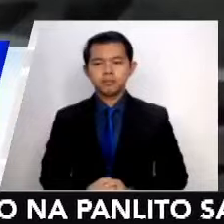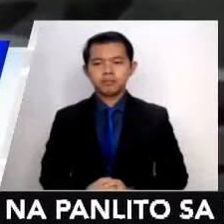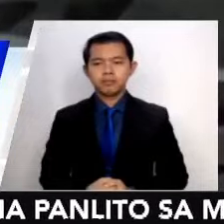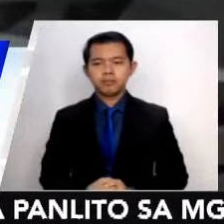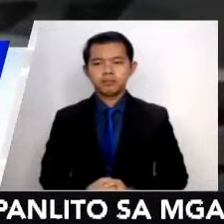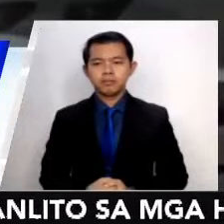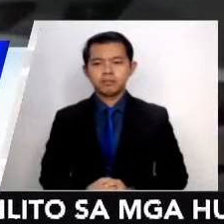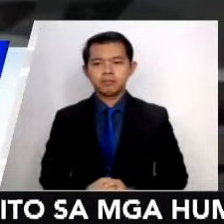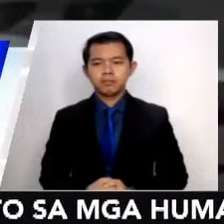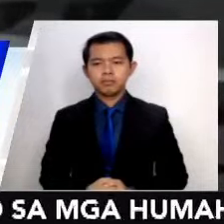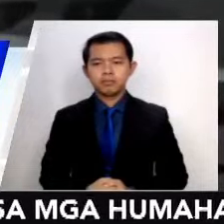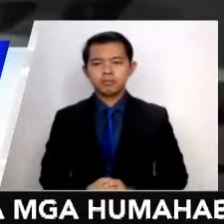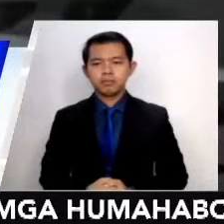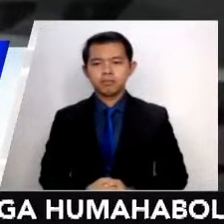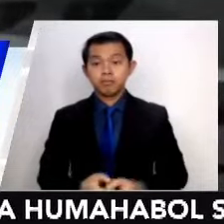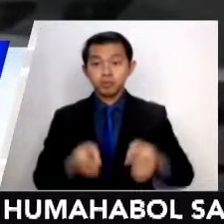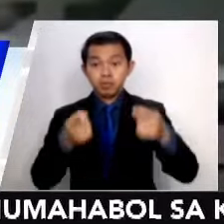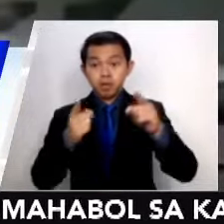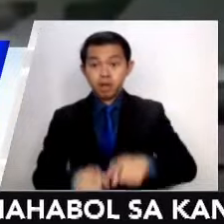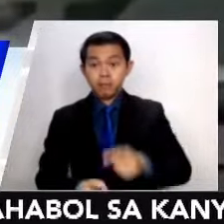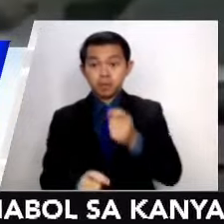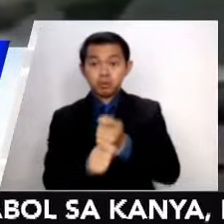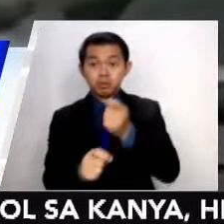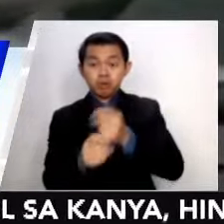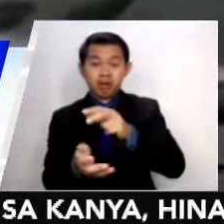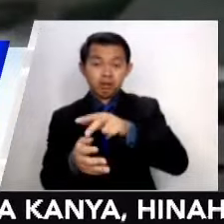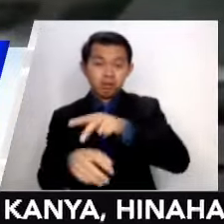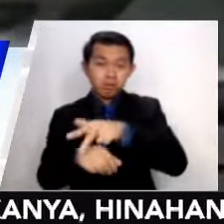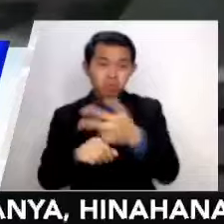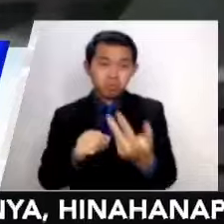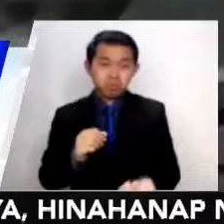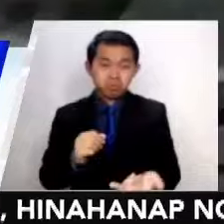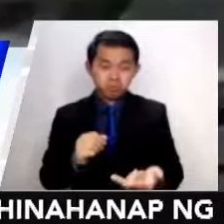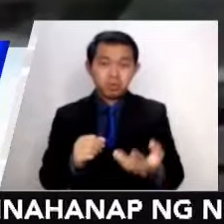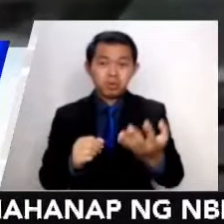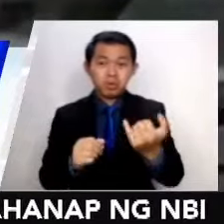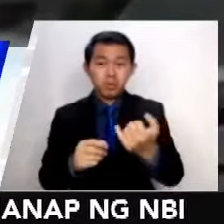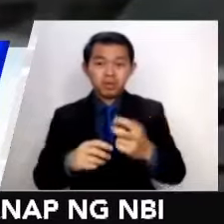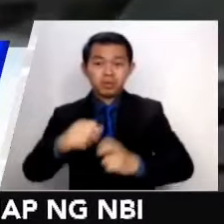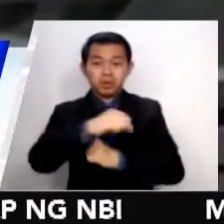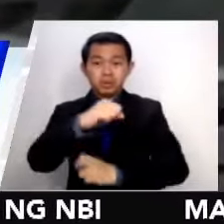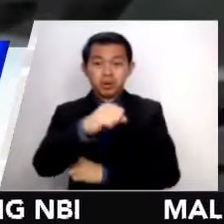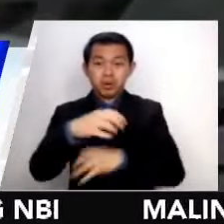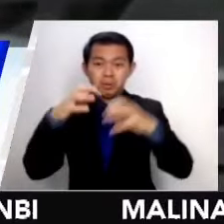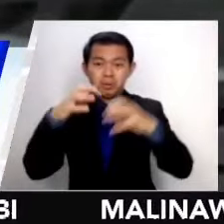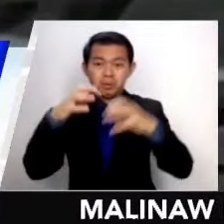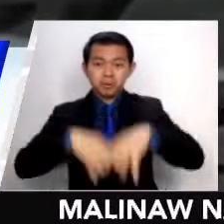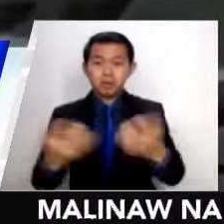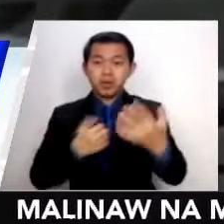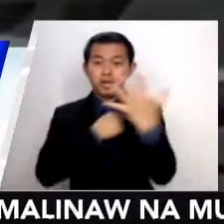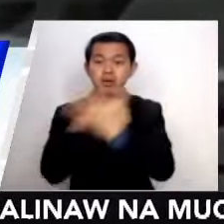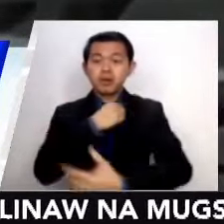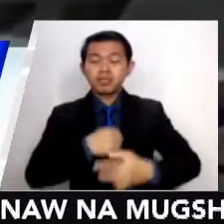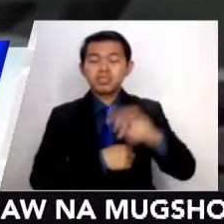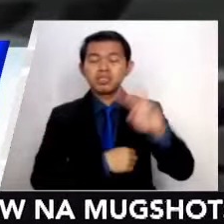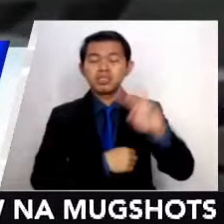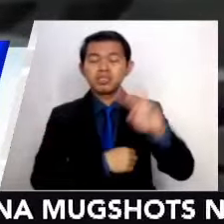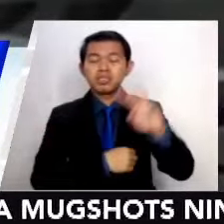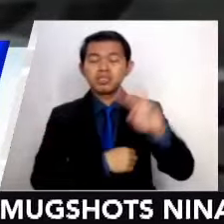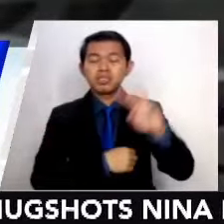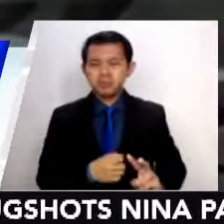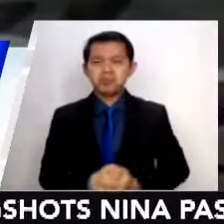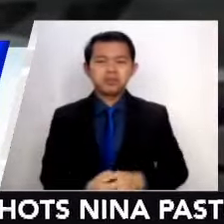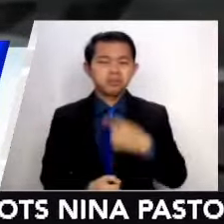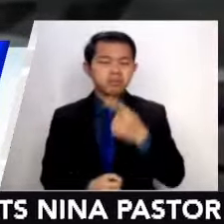Nahulog ang truck na yan nang bumigay ang dinadaanan nitong tulay sa Vietnam. Ayon sa media roon, 8 tao ang nawawala